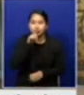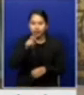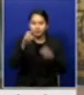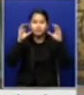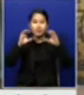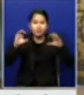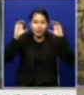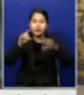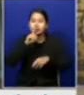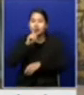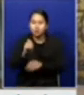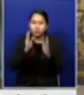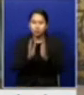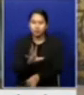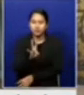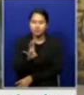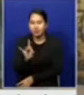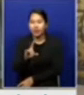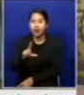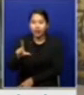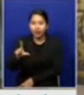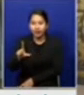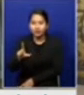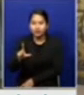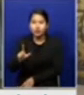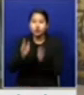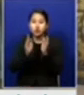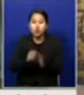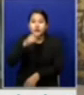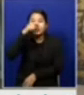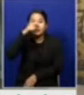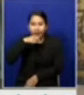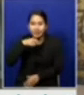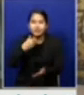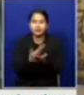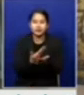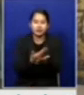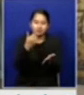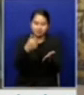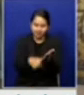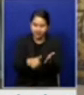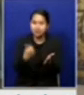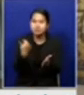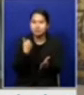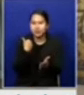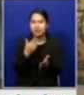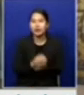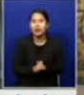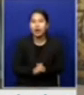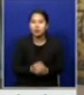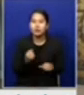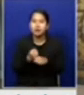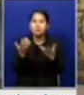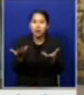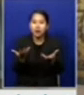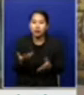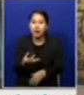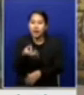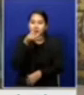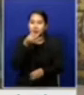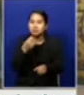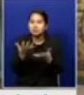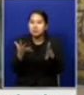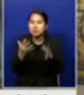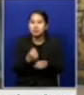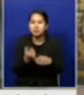เขาเป็นคนไทยเขาเสียภาษีและจะทำอย่างไรกับอาชีพเขารัฐบาลไม่ได้เอาอัด